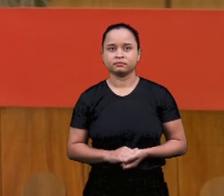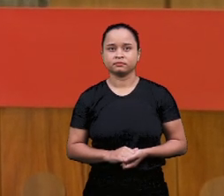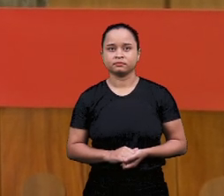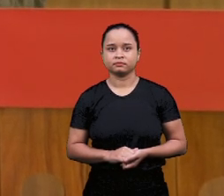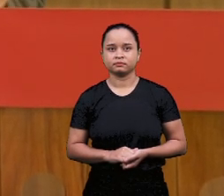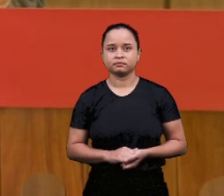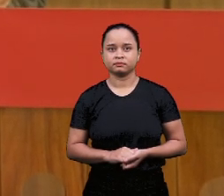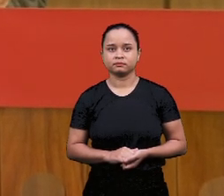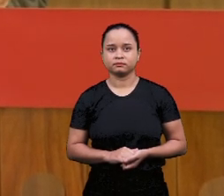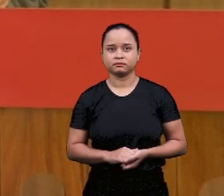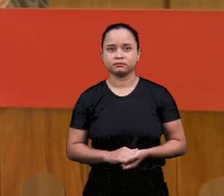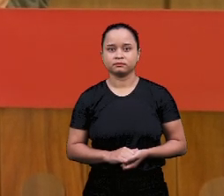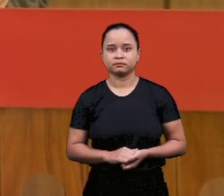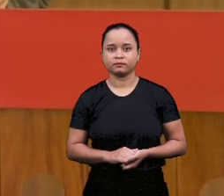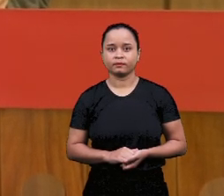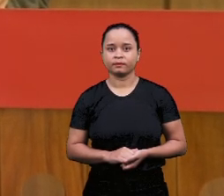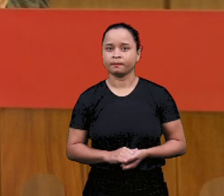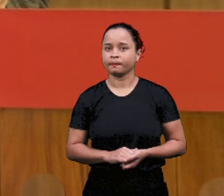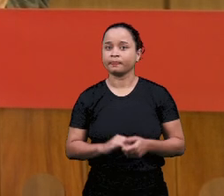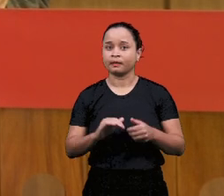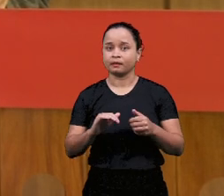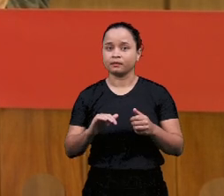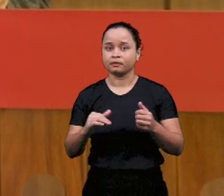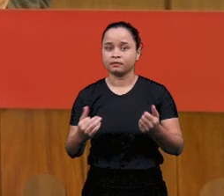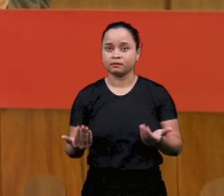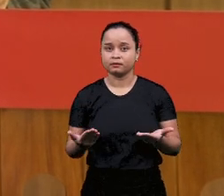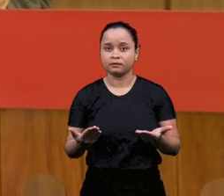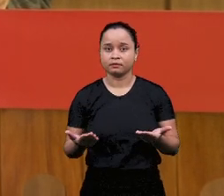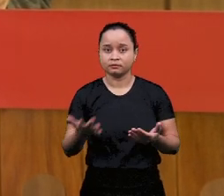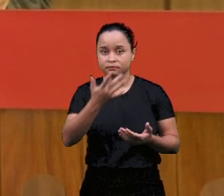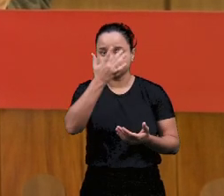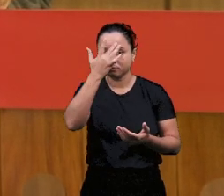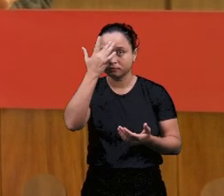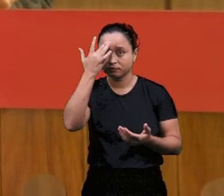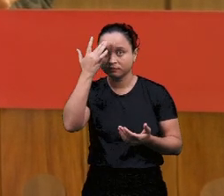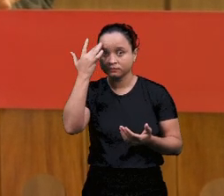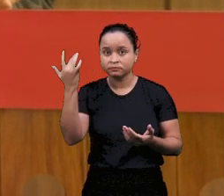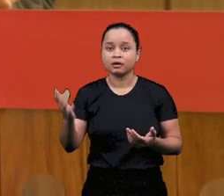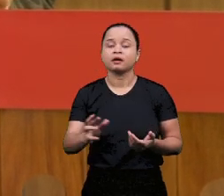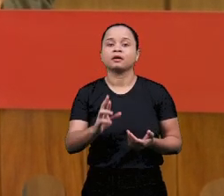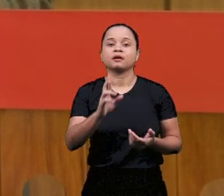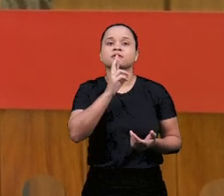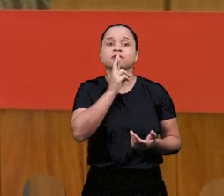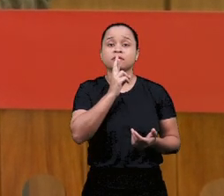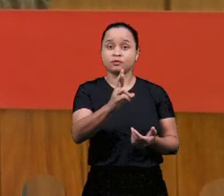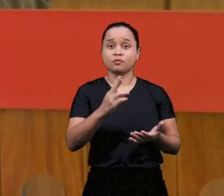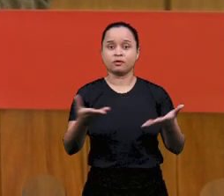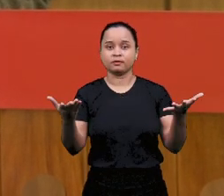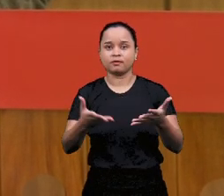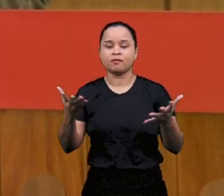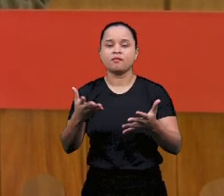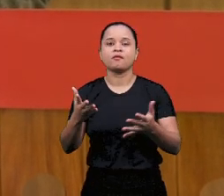Donc, celui qui va présenter la première manifestation de réponse en vidéo,